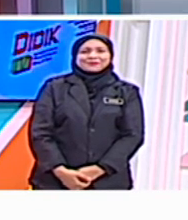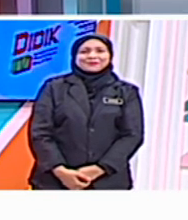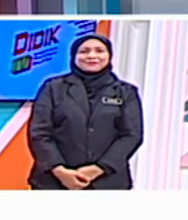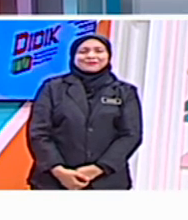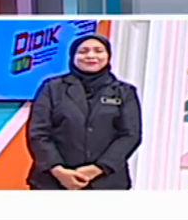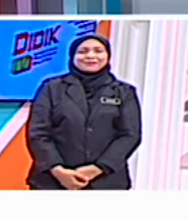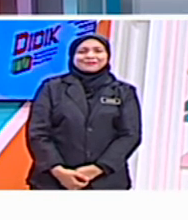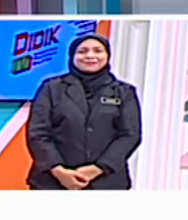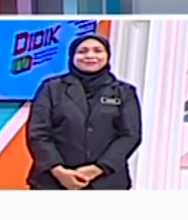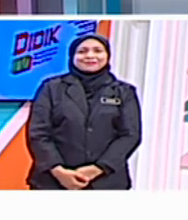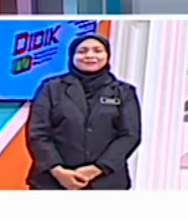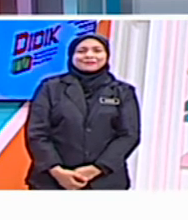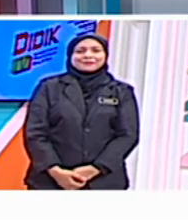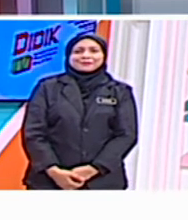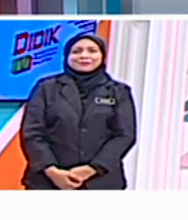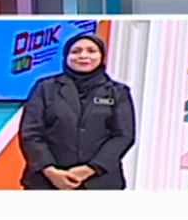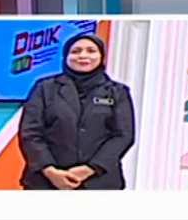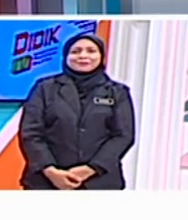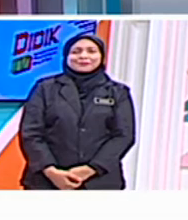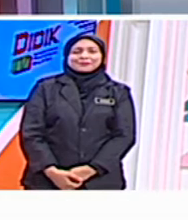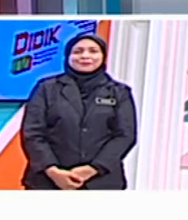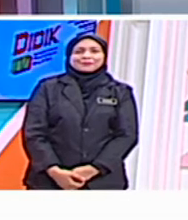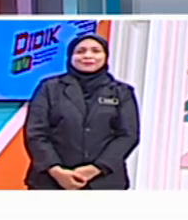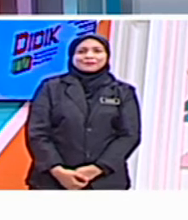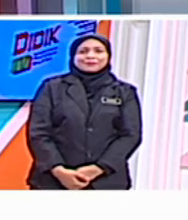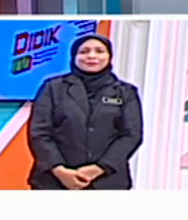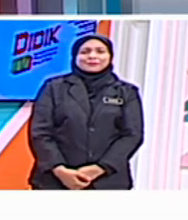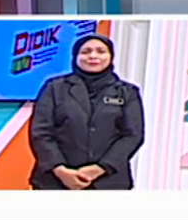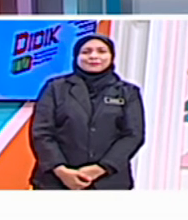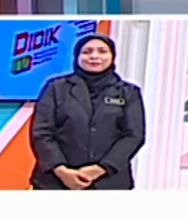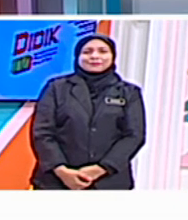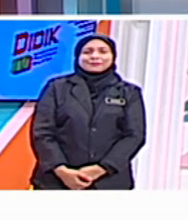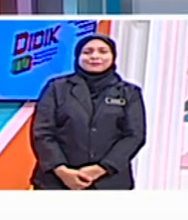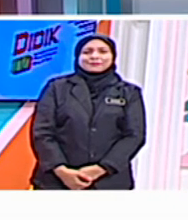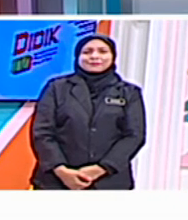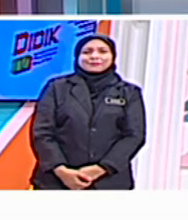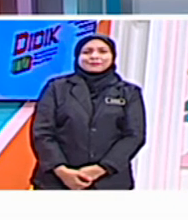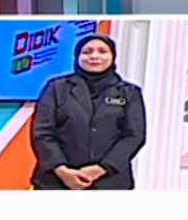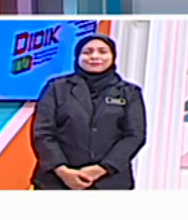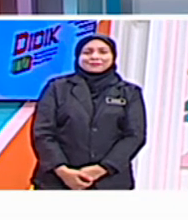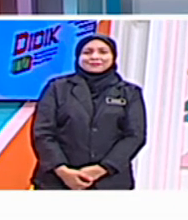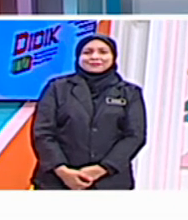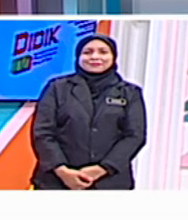Tahun 3. Okey. Thank you. Okey, yang terakhir Abran. 7.